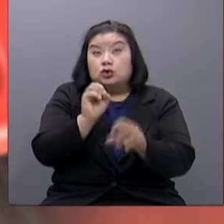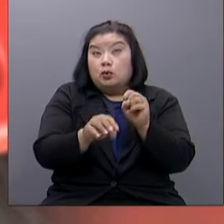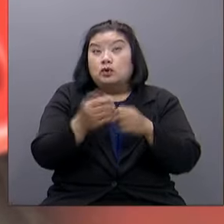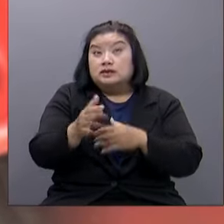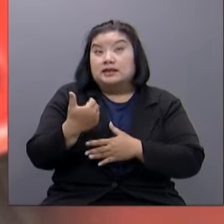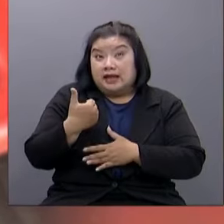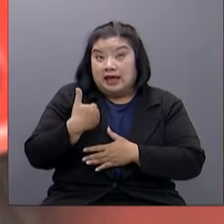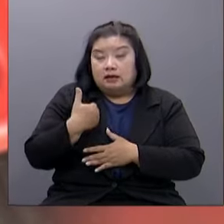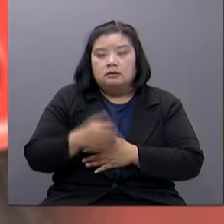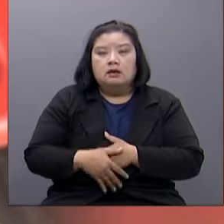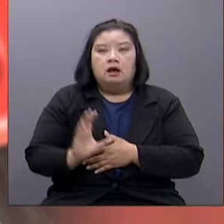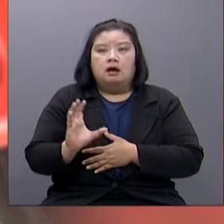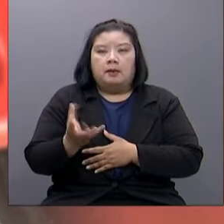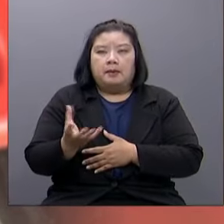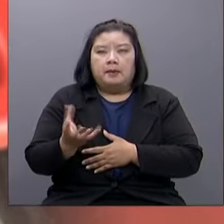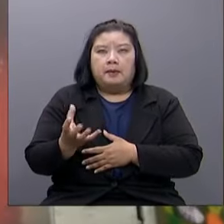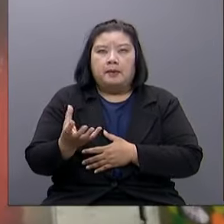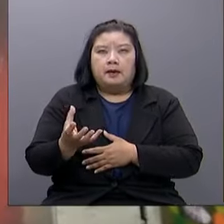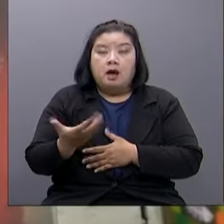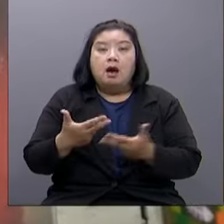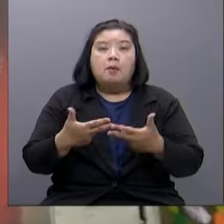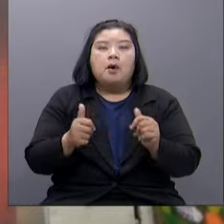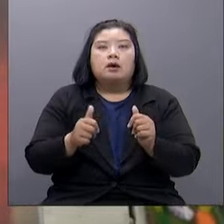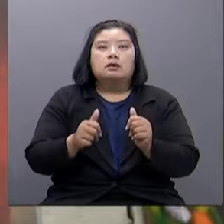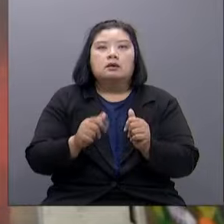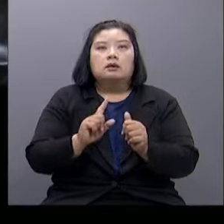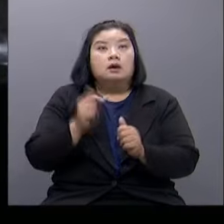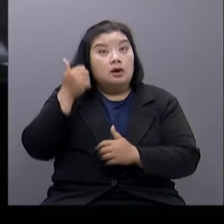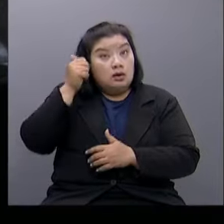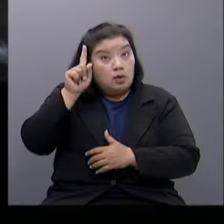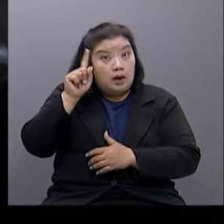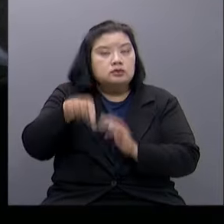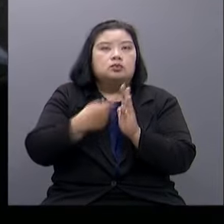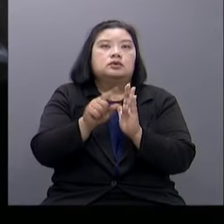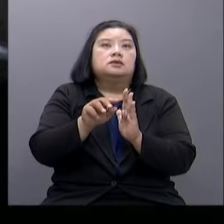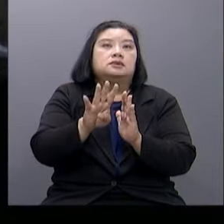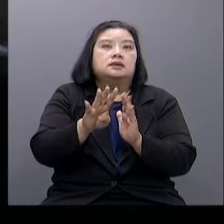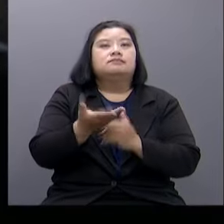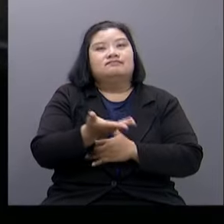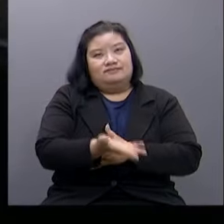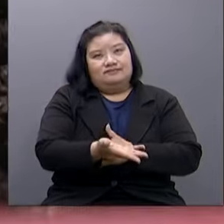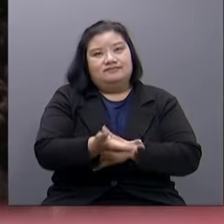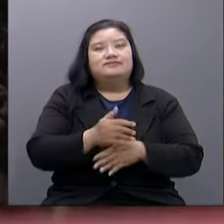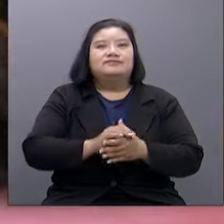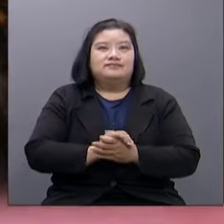ปเปิดเครื่องยนต์กลไกให้ทำงานทิ้งไว้24ชั่วโมงก็จะได้ผลลัพธ์แบบนี้ค่ะ